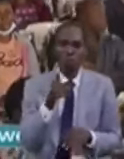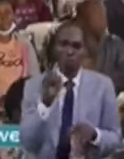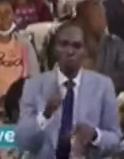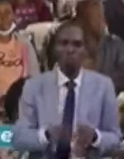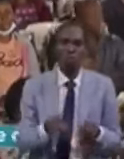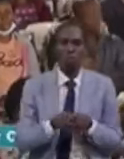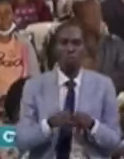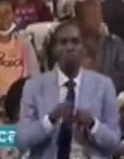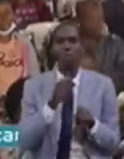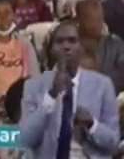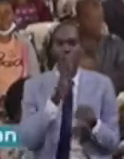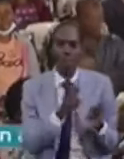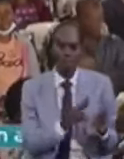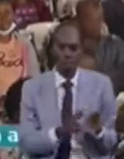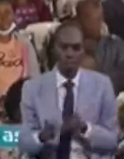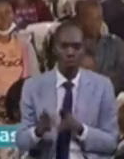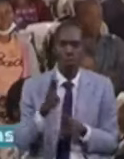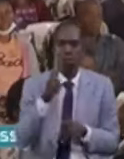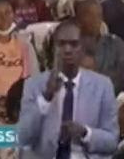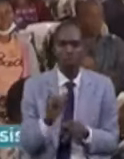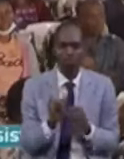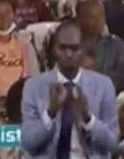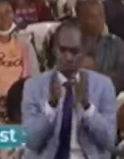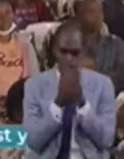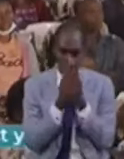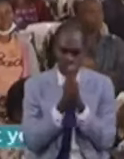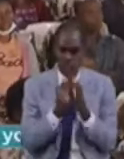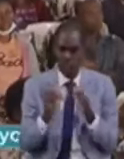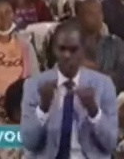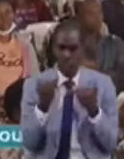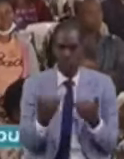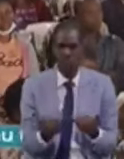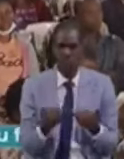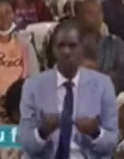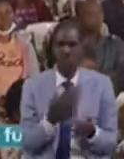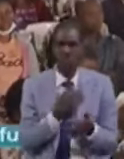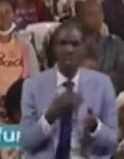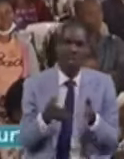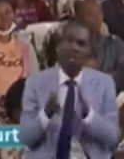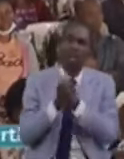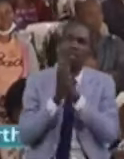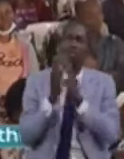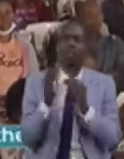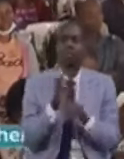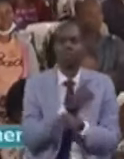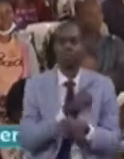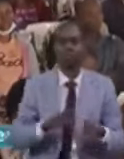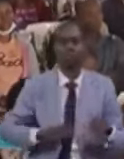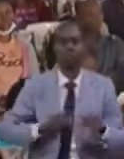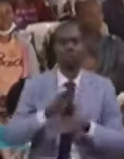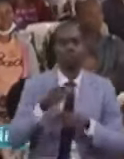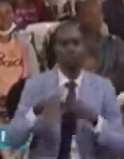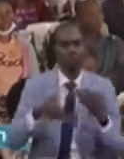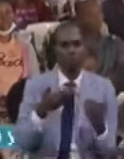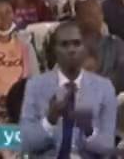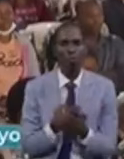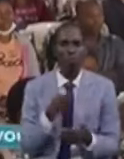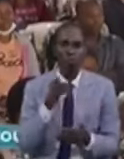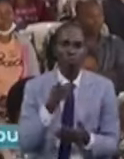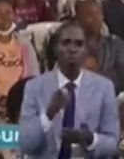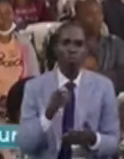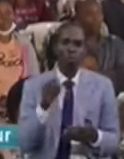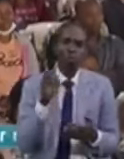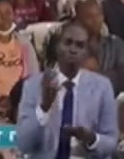arrivé et que Dieu est déterminé à faire il est si miséricordieux si bon il est si aimable si